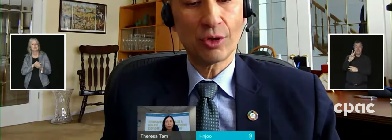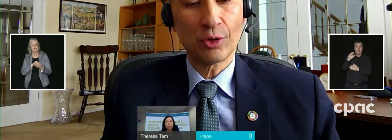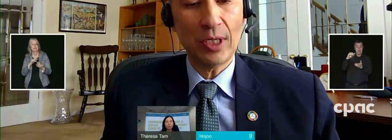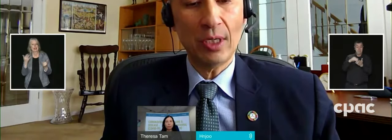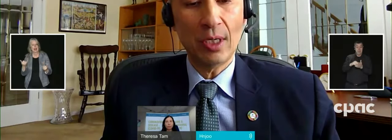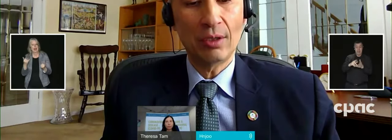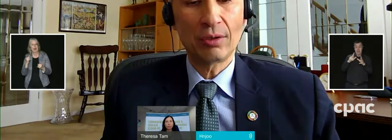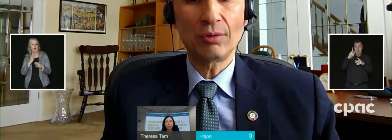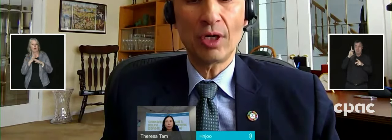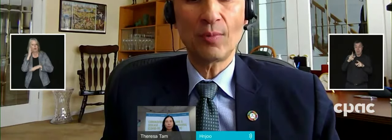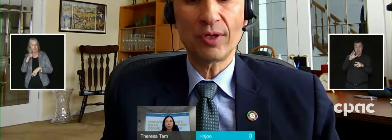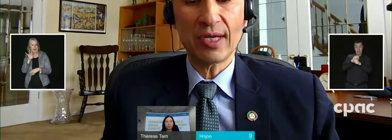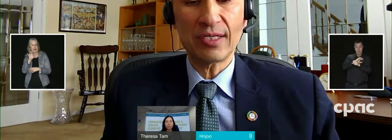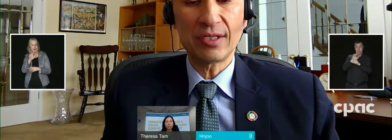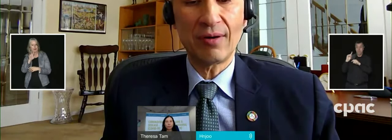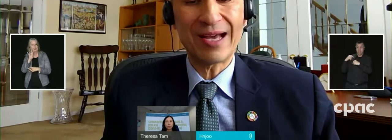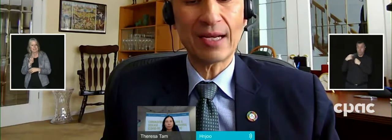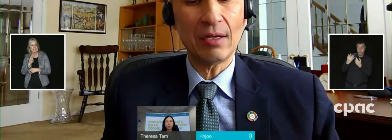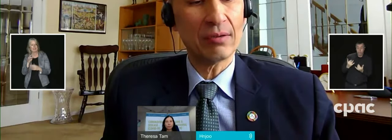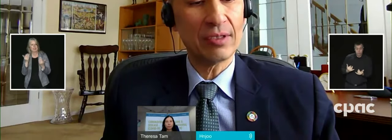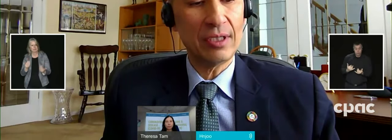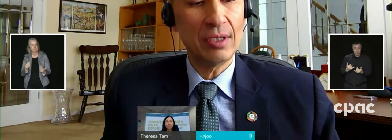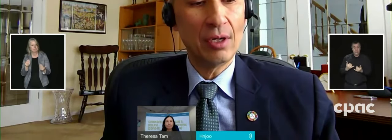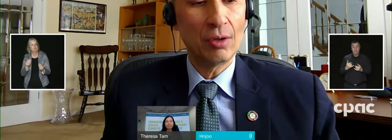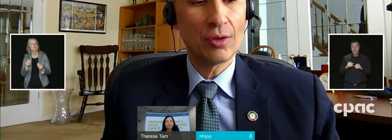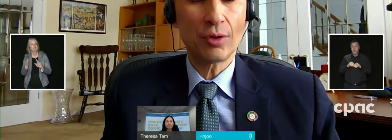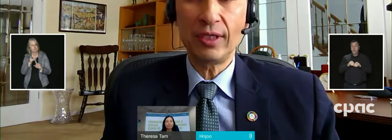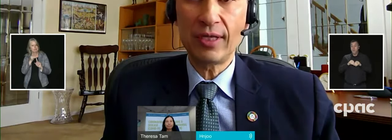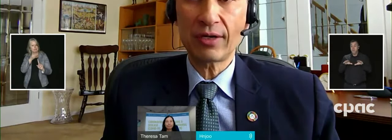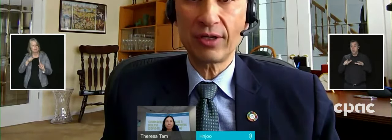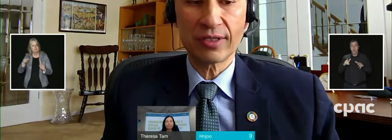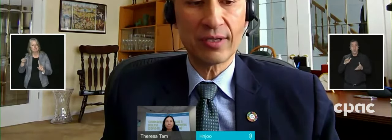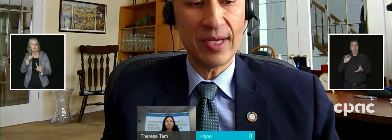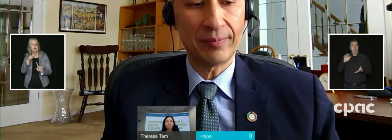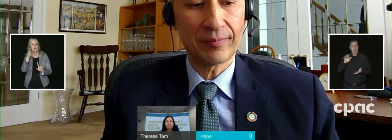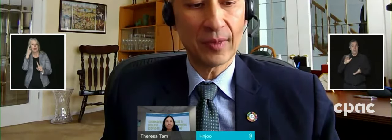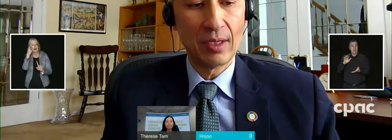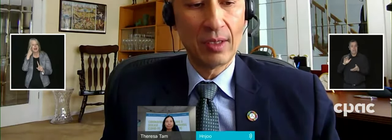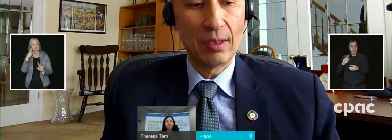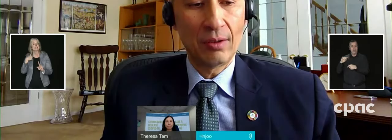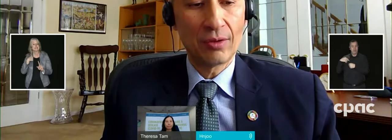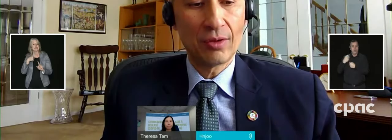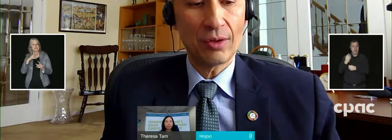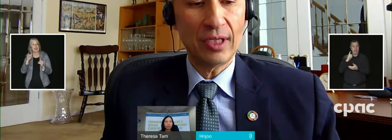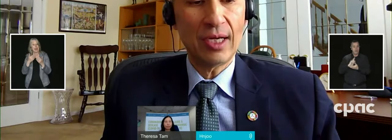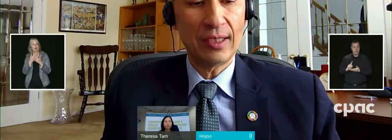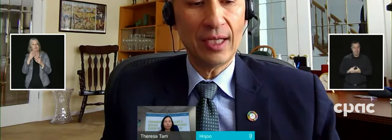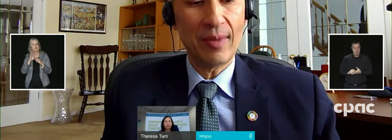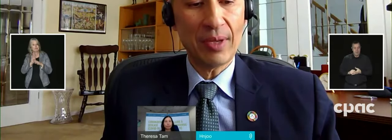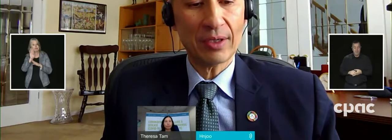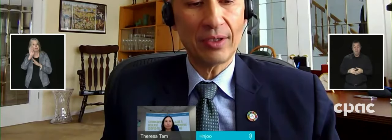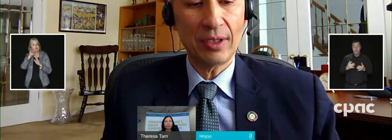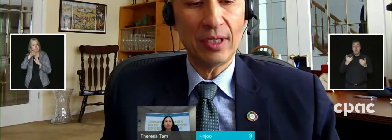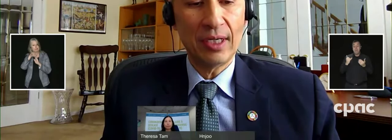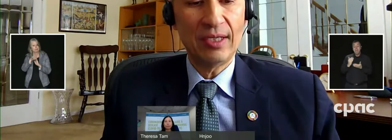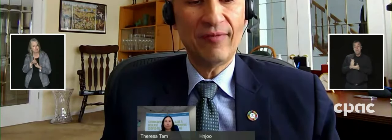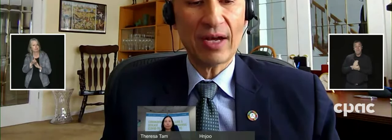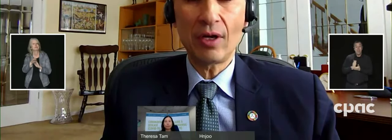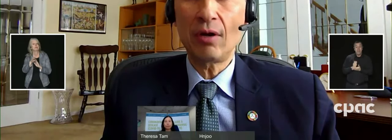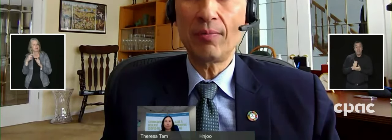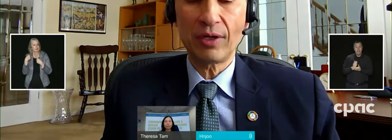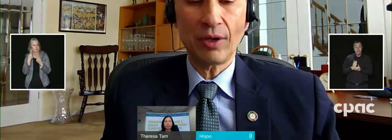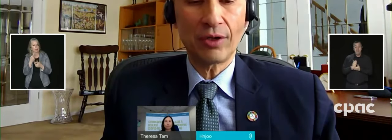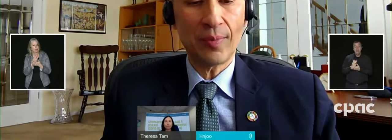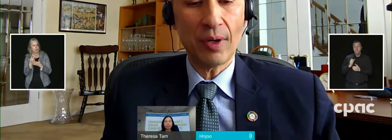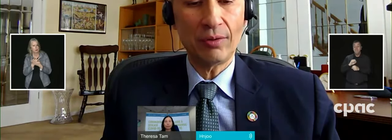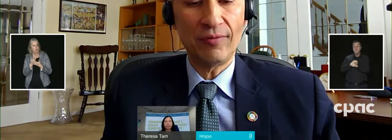cas aujourd'hui, le taux d'augmentation a ralenti au cours des dernières semaines. Au cours de la même période, des